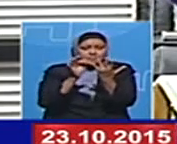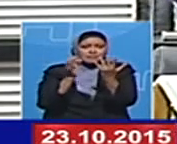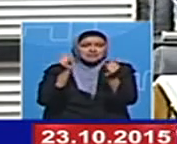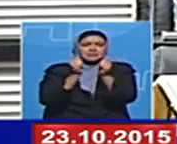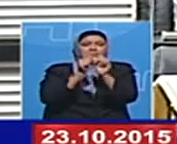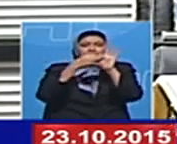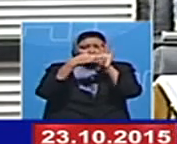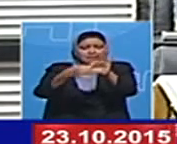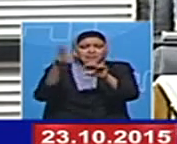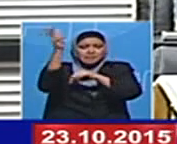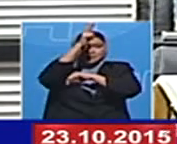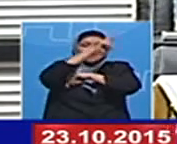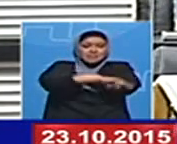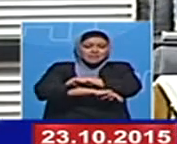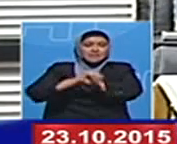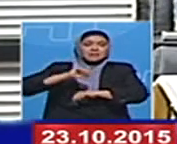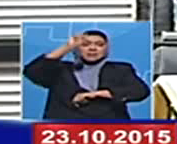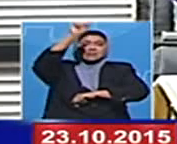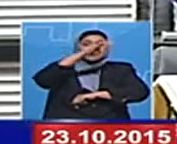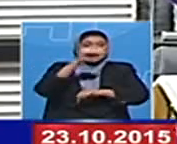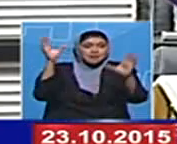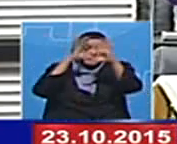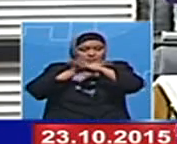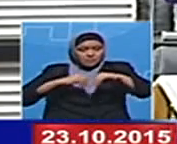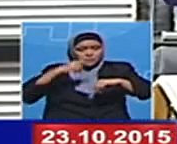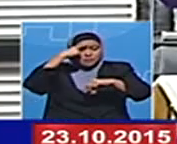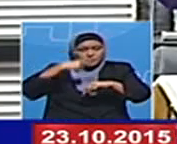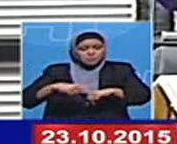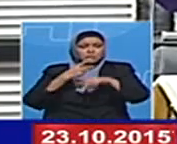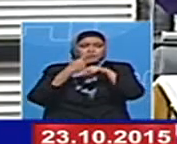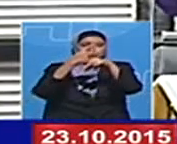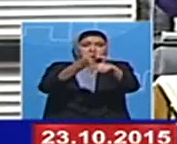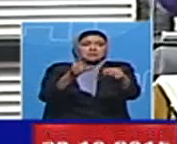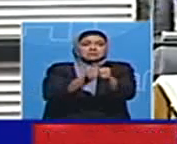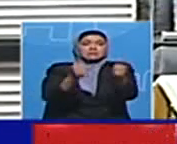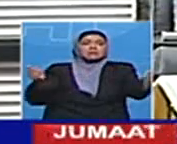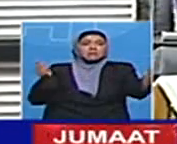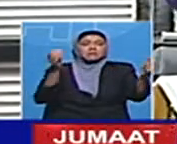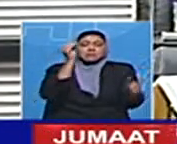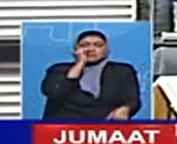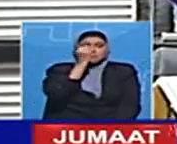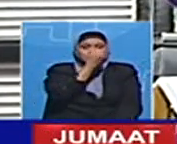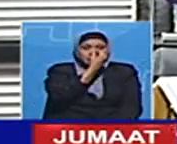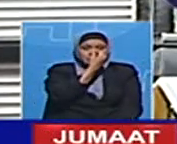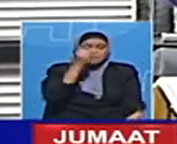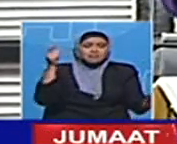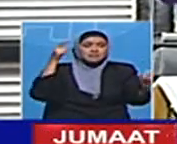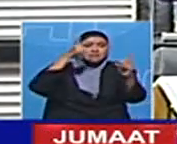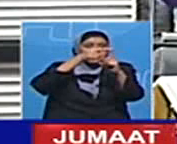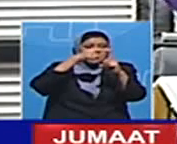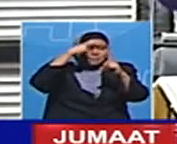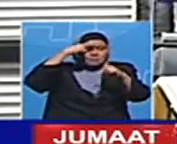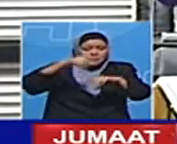negeri Sabah dan Sarawak bagi pinjaman tanpa faedah dengan tujuan